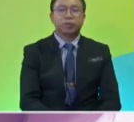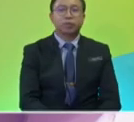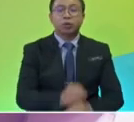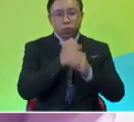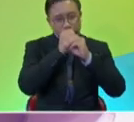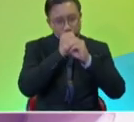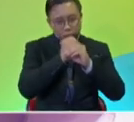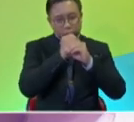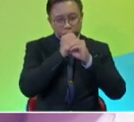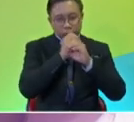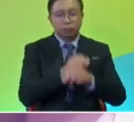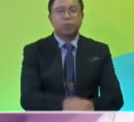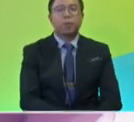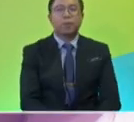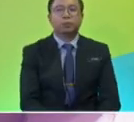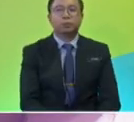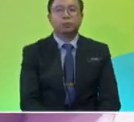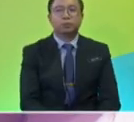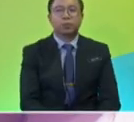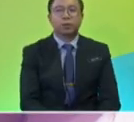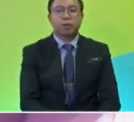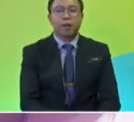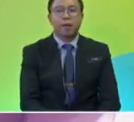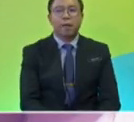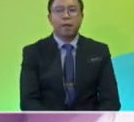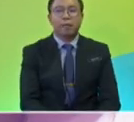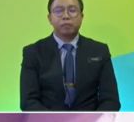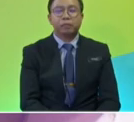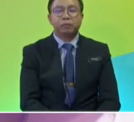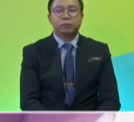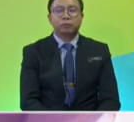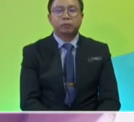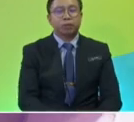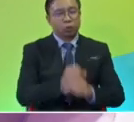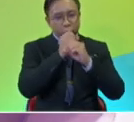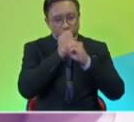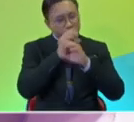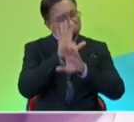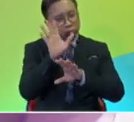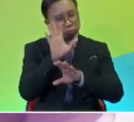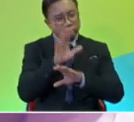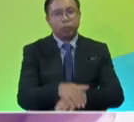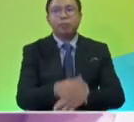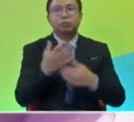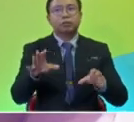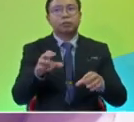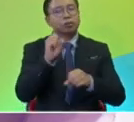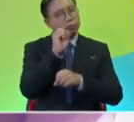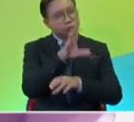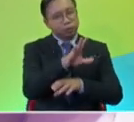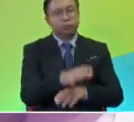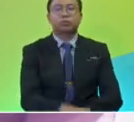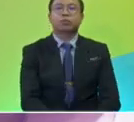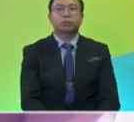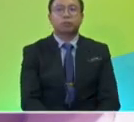belonlah kita ambil belon tadi tu okey belon macam ni okey tak perlu tiup sebab dia dah pecah dah tadi dah